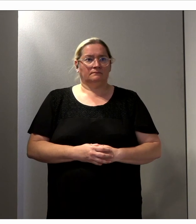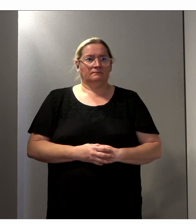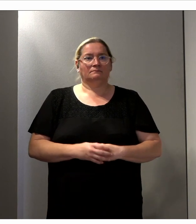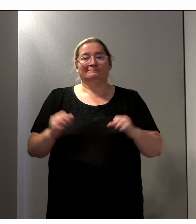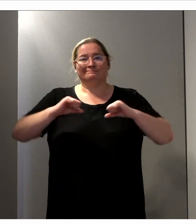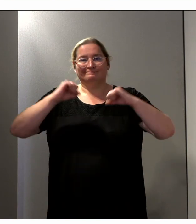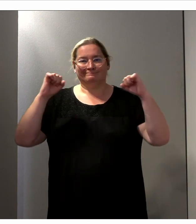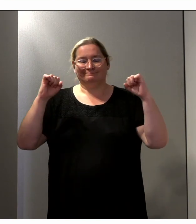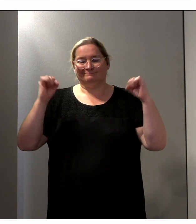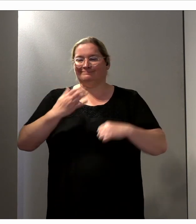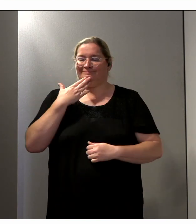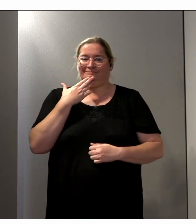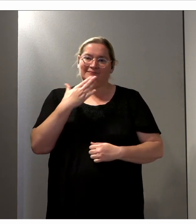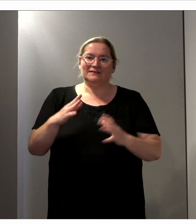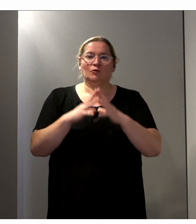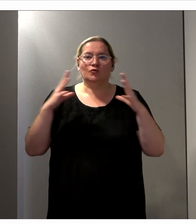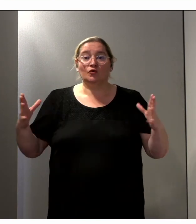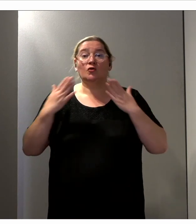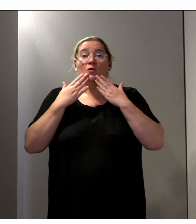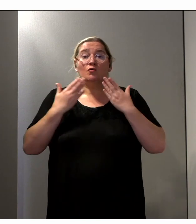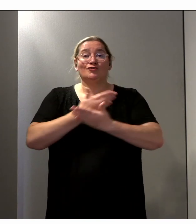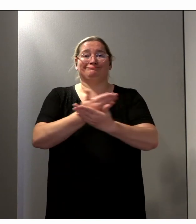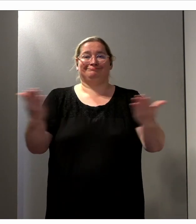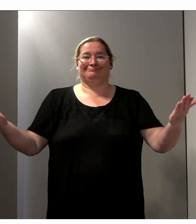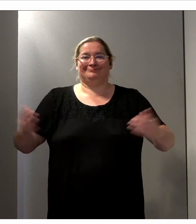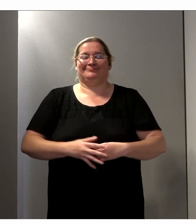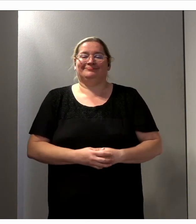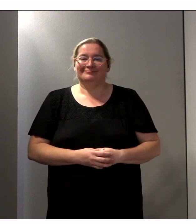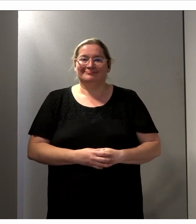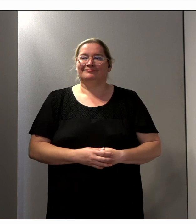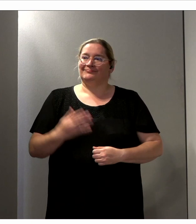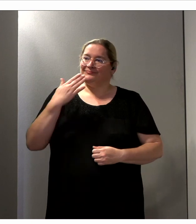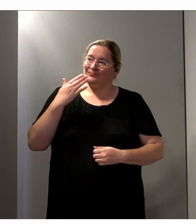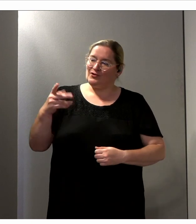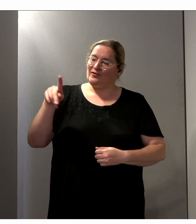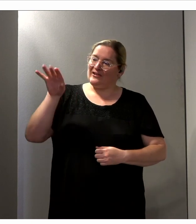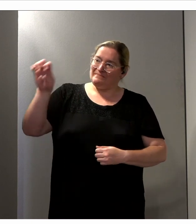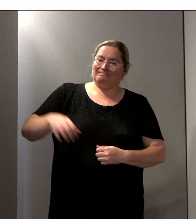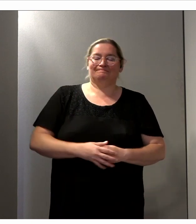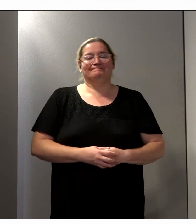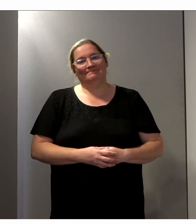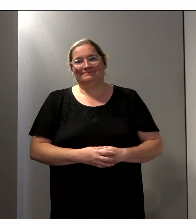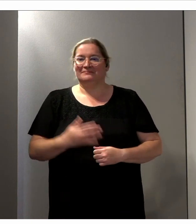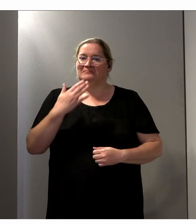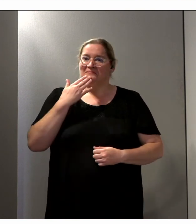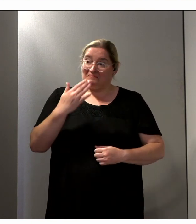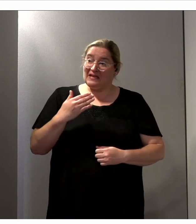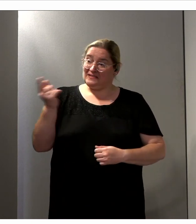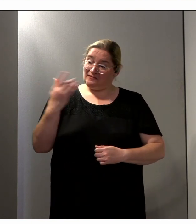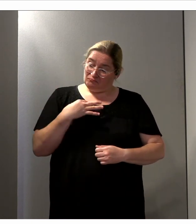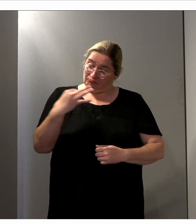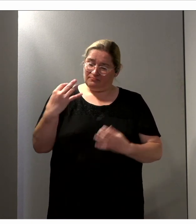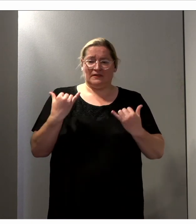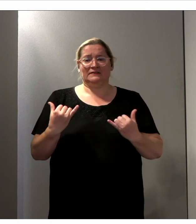D'accord, merci beaucoup. Bonjour à tous, bonjour à Philippe. Merci pour son invitation